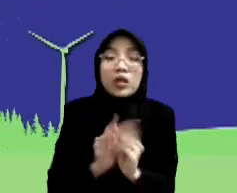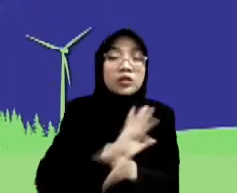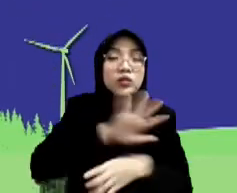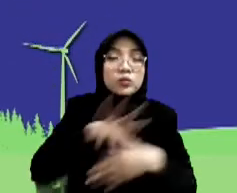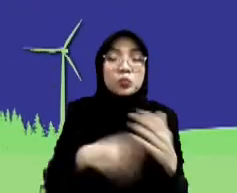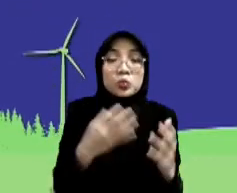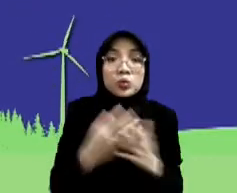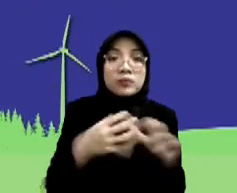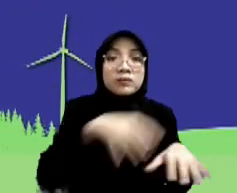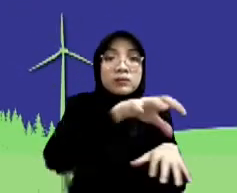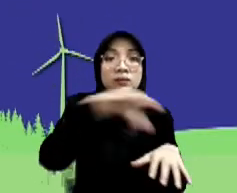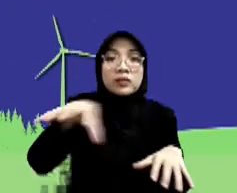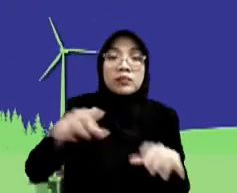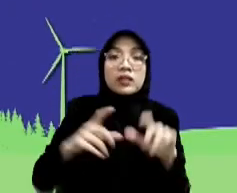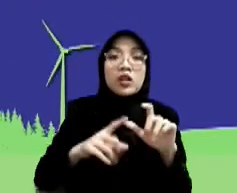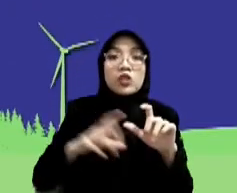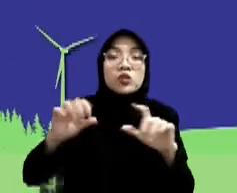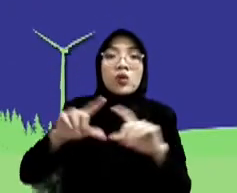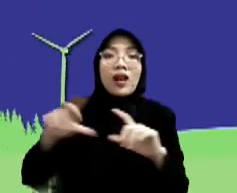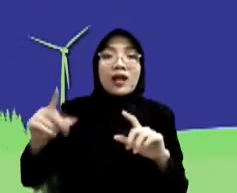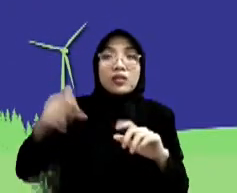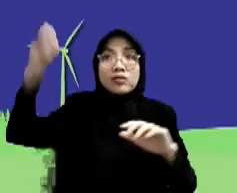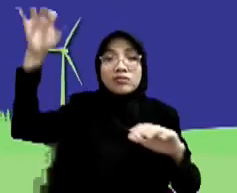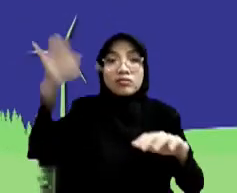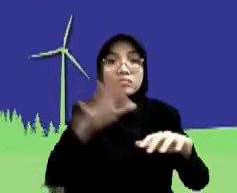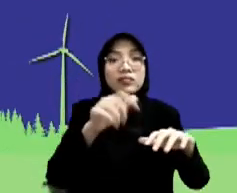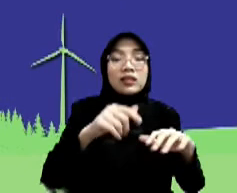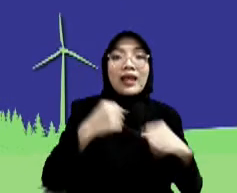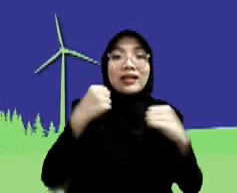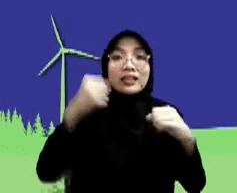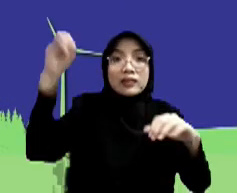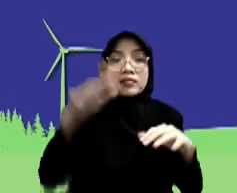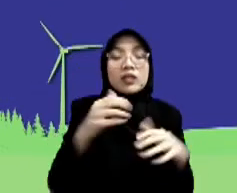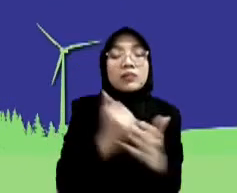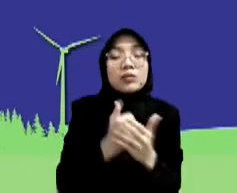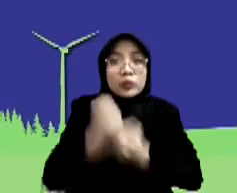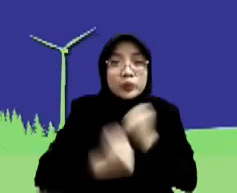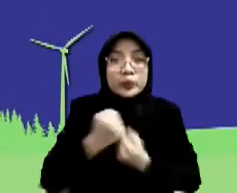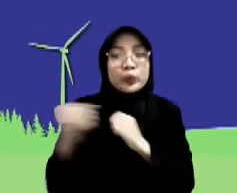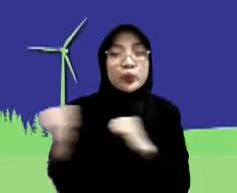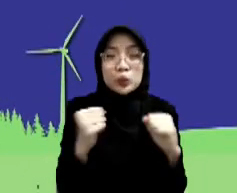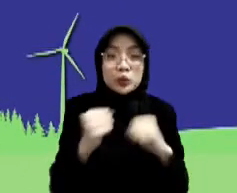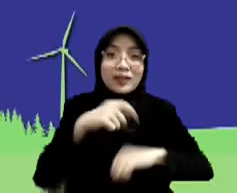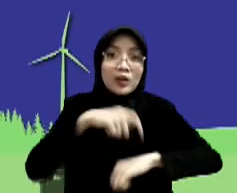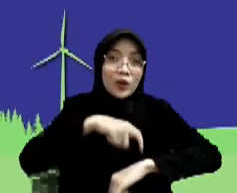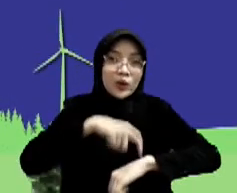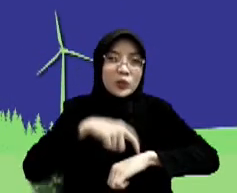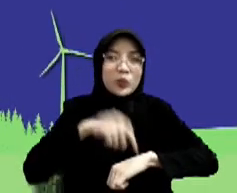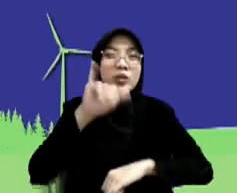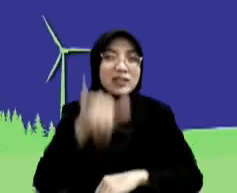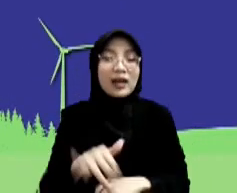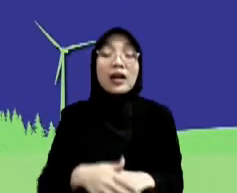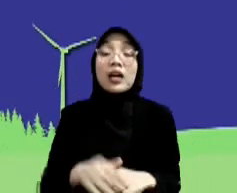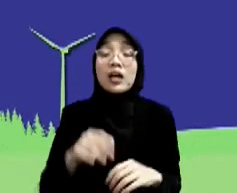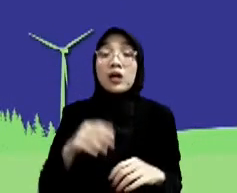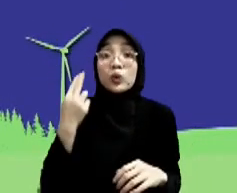eh Rooftop solar panel ini by 2030 even jadi memang kita agak berkejaran dengan waktu gitu kan eh apa namanya dan